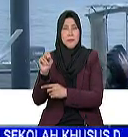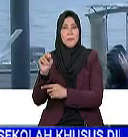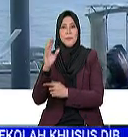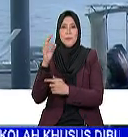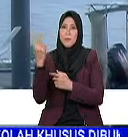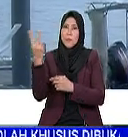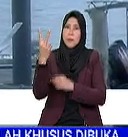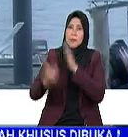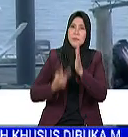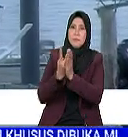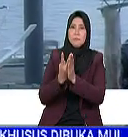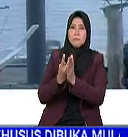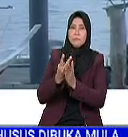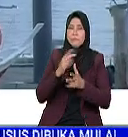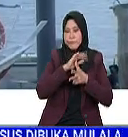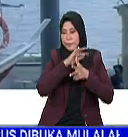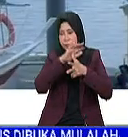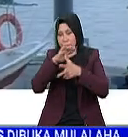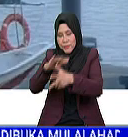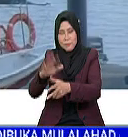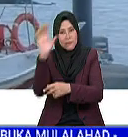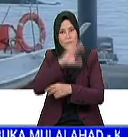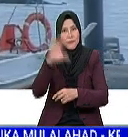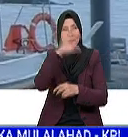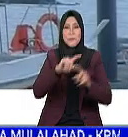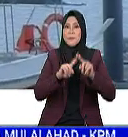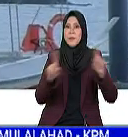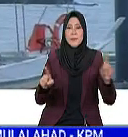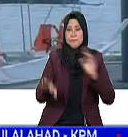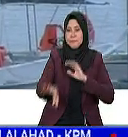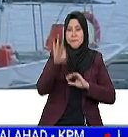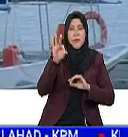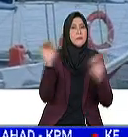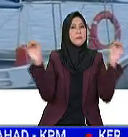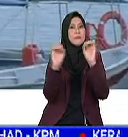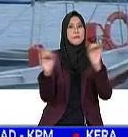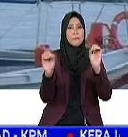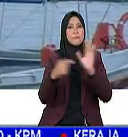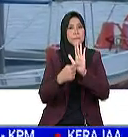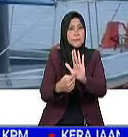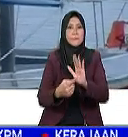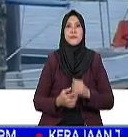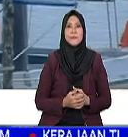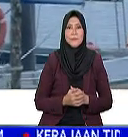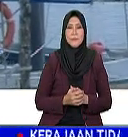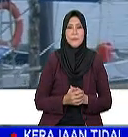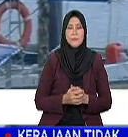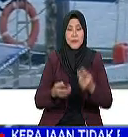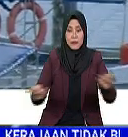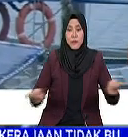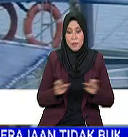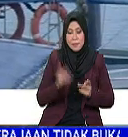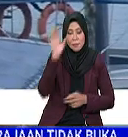sehingga dua jam penerbangan dan telah diselesaikan 6 untuk tidak juga menulis barang petunjuk baru dan dan sudut berada di kawasan